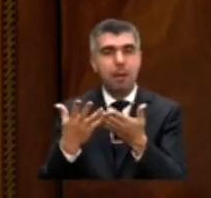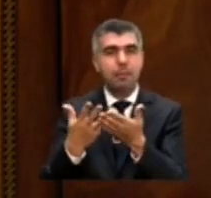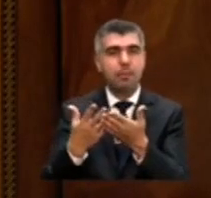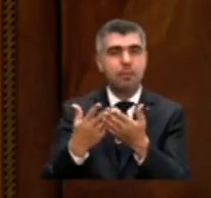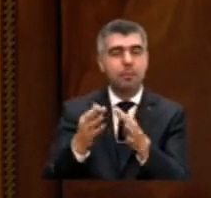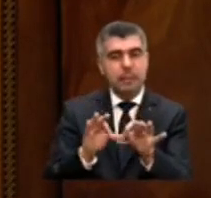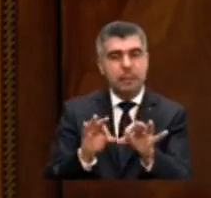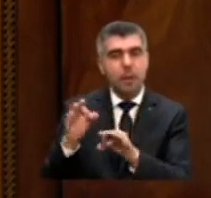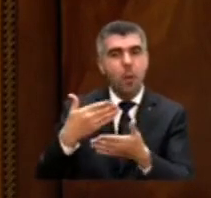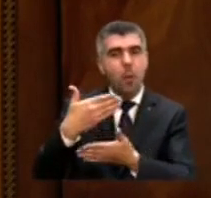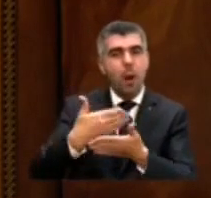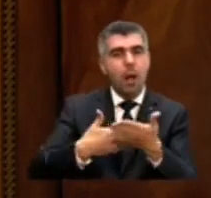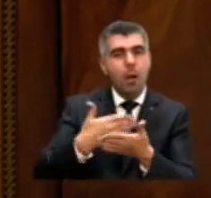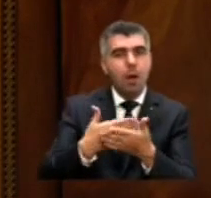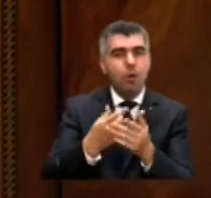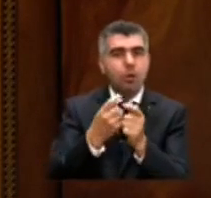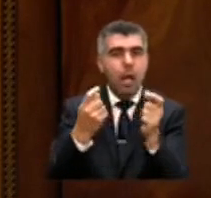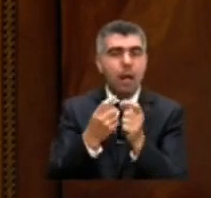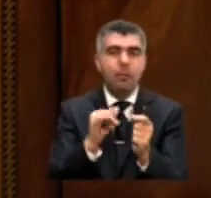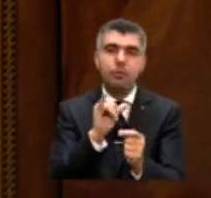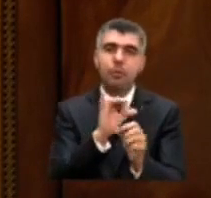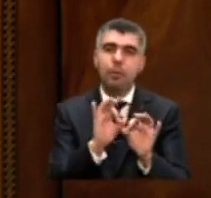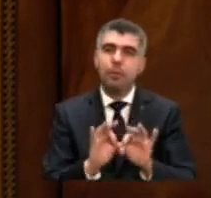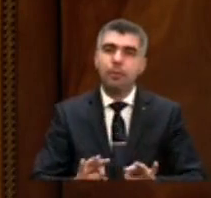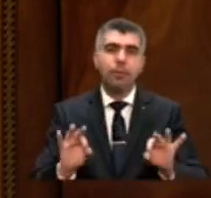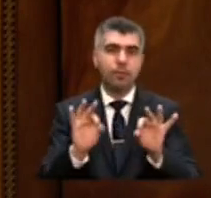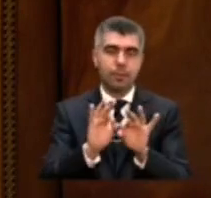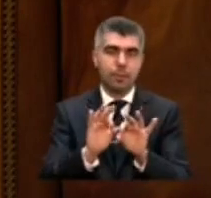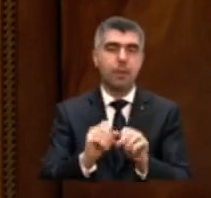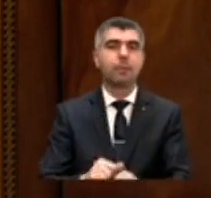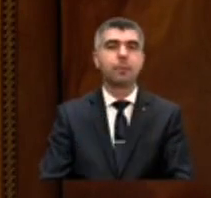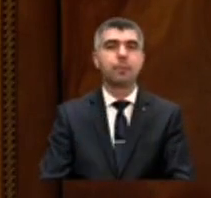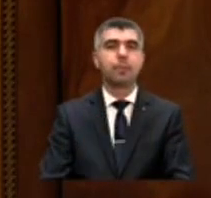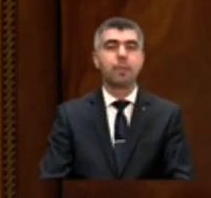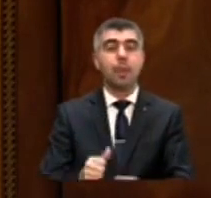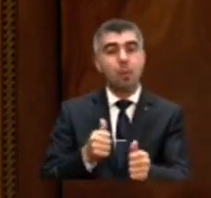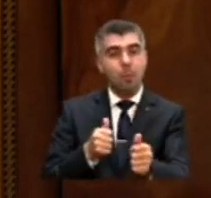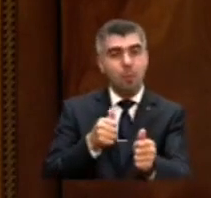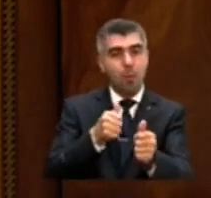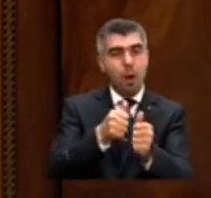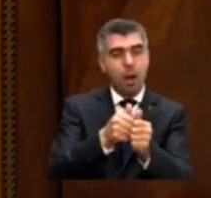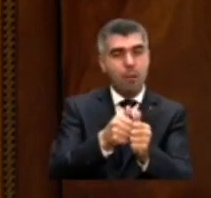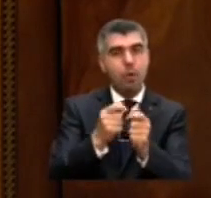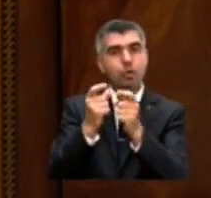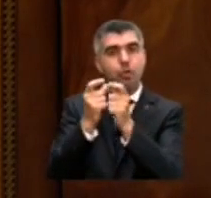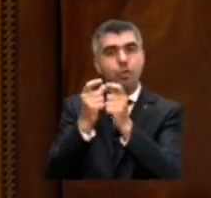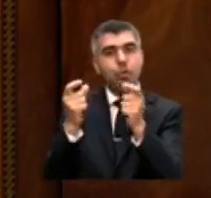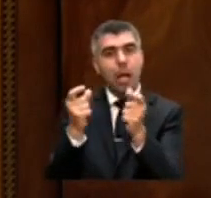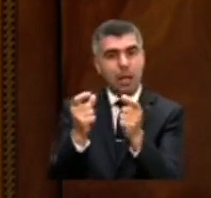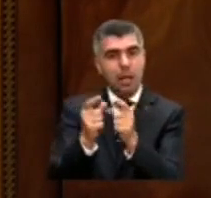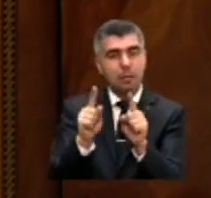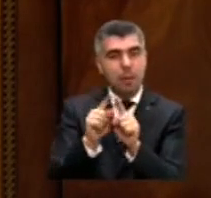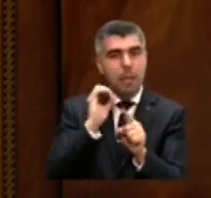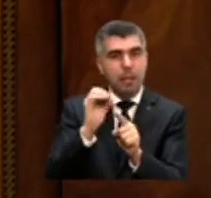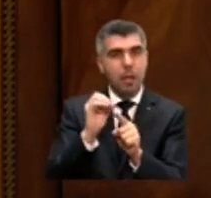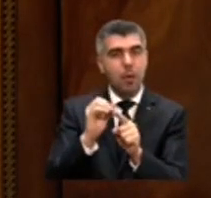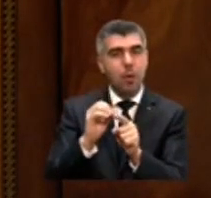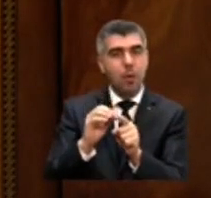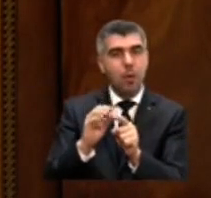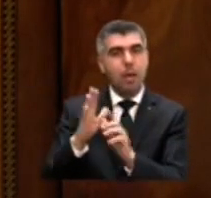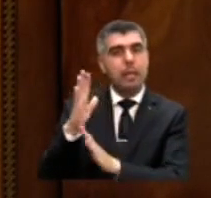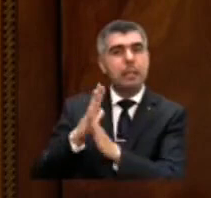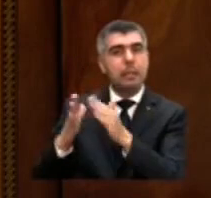والإدارية، خلق رجة تنافسية من خلال مواكبة وتطوير المقاولة التنافسية المبتكرة،